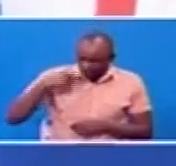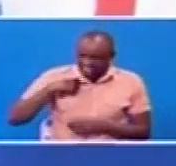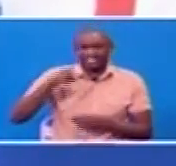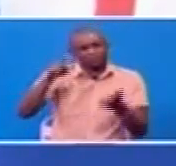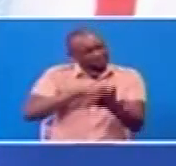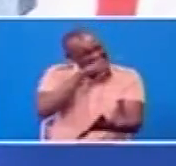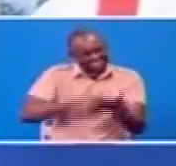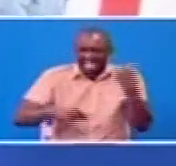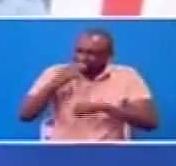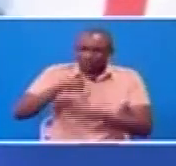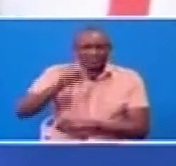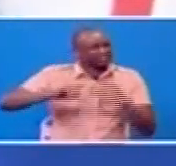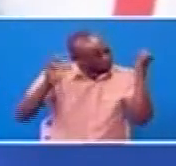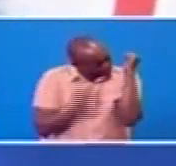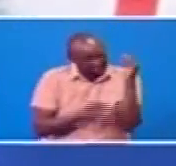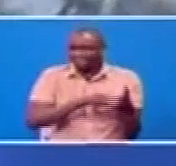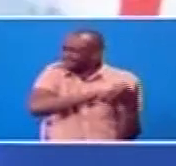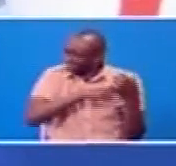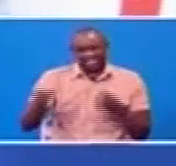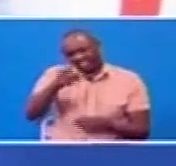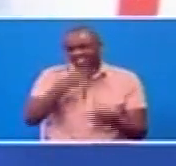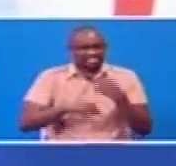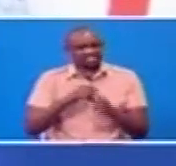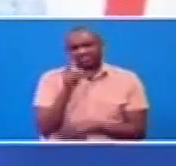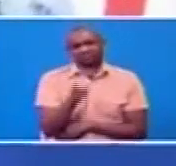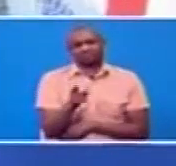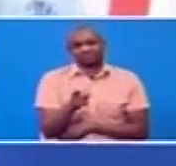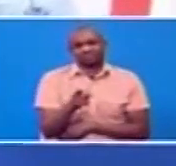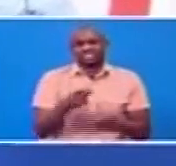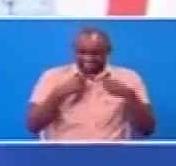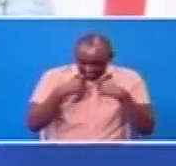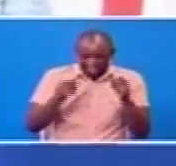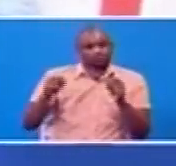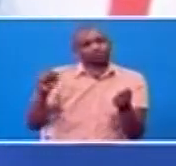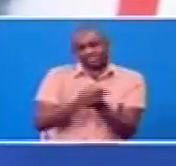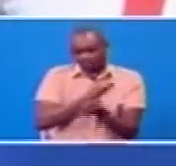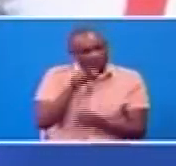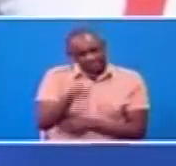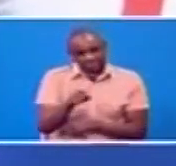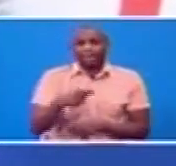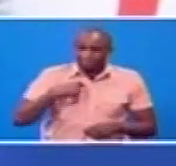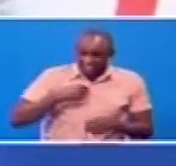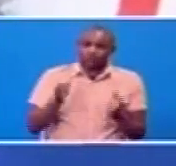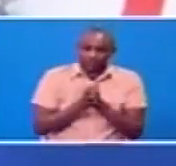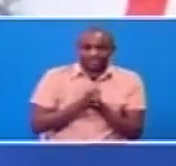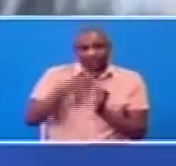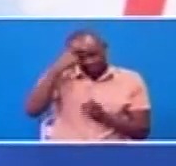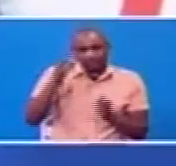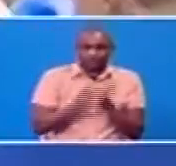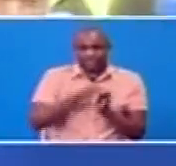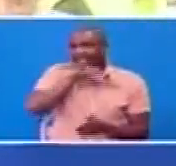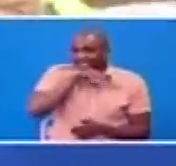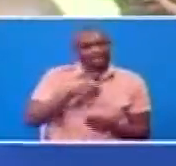condemned. It has failed completely. Na mimi na ndugu yetu na Raila tunasonga mbele bila kurudi